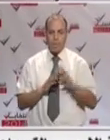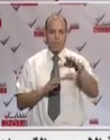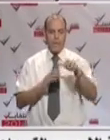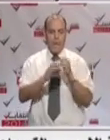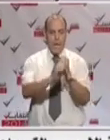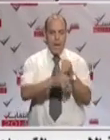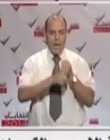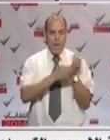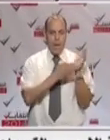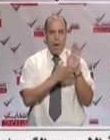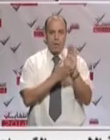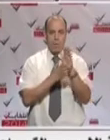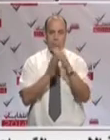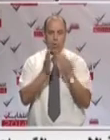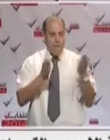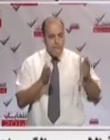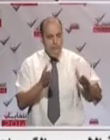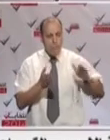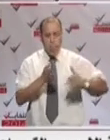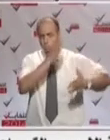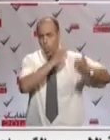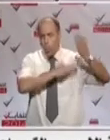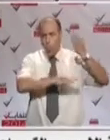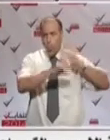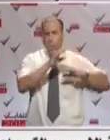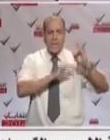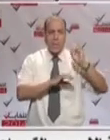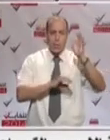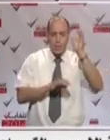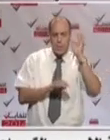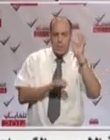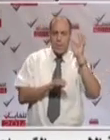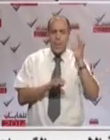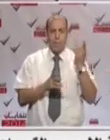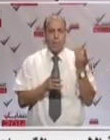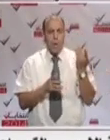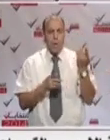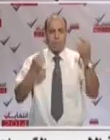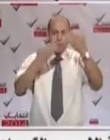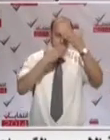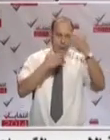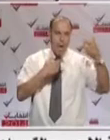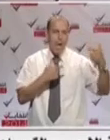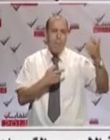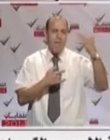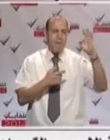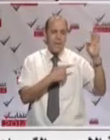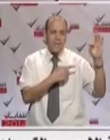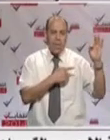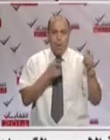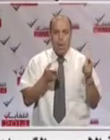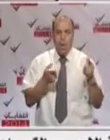القيروان التي قدمت قوافل من الشهداء عبر مختلف مراحل تاريخ تونس سواء اثناء مقاومه الاستعمار او